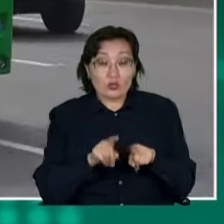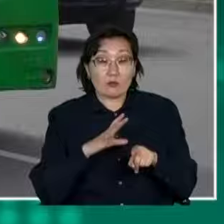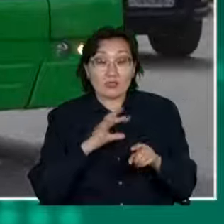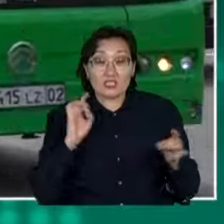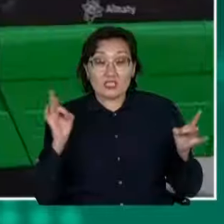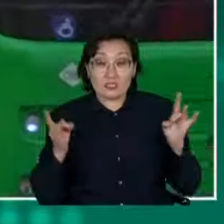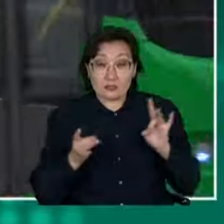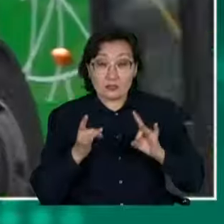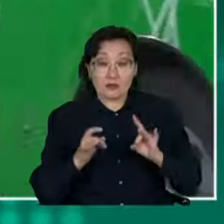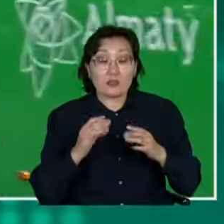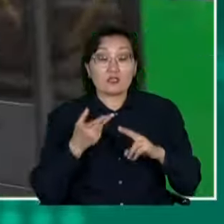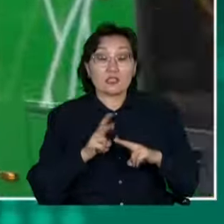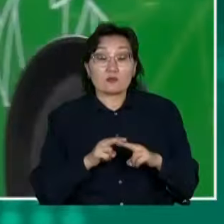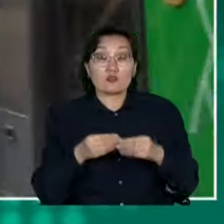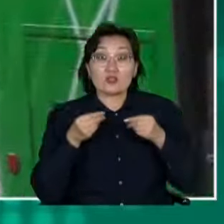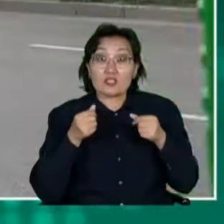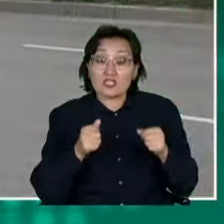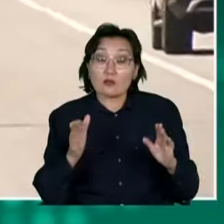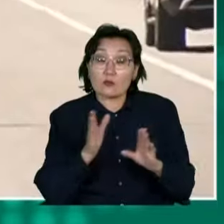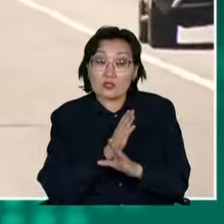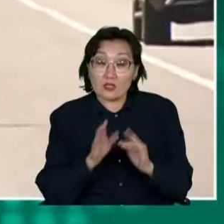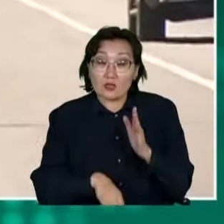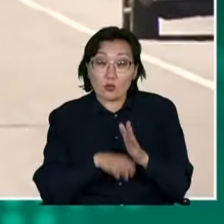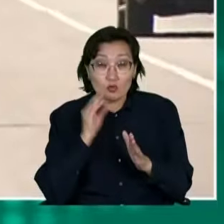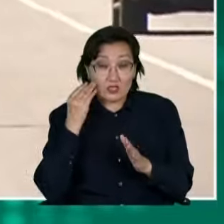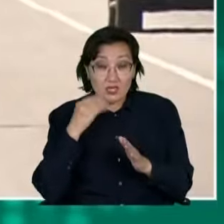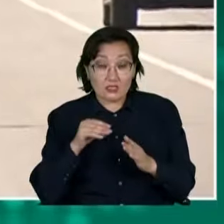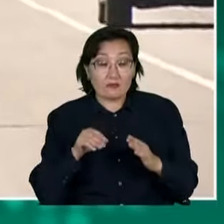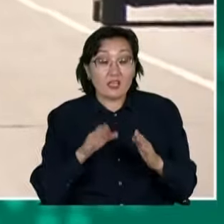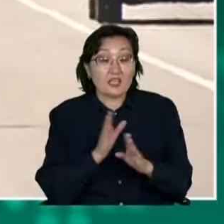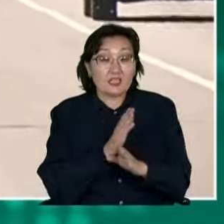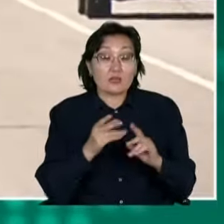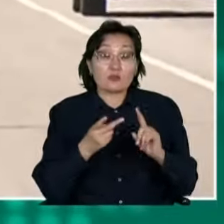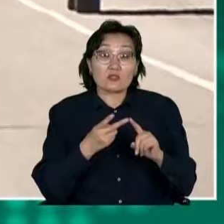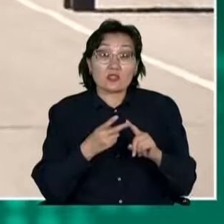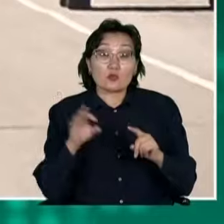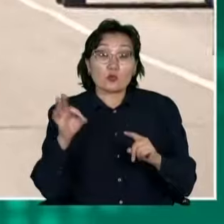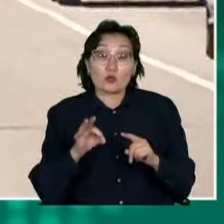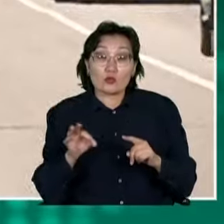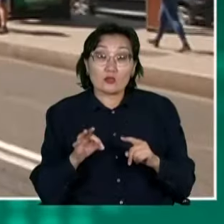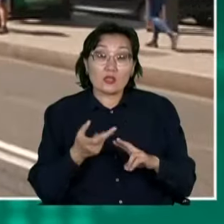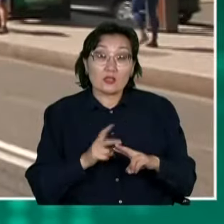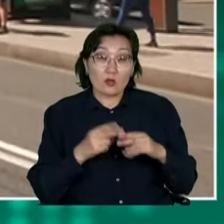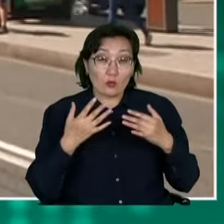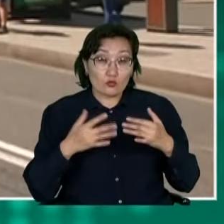резонанс. И, безусловно, это скажется на экологии, на улучшение качества экологии. Второй момент – это, конечно, то, что